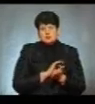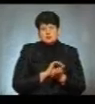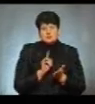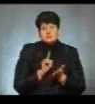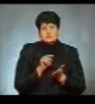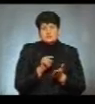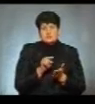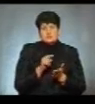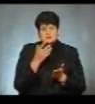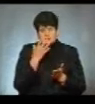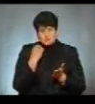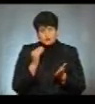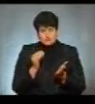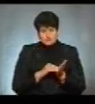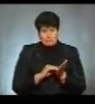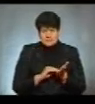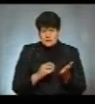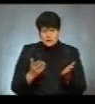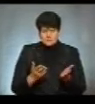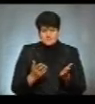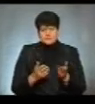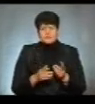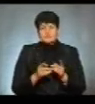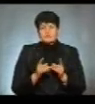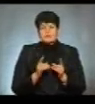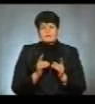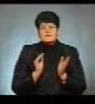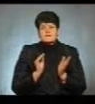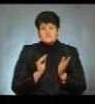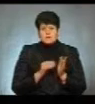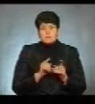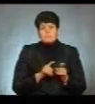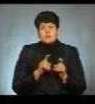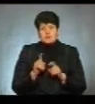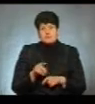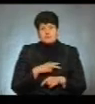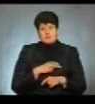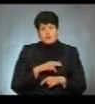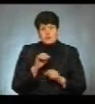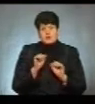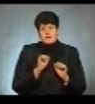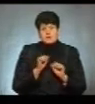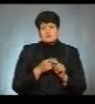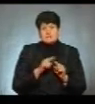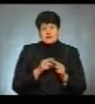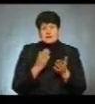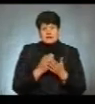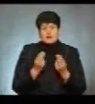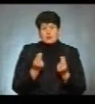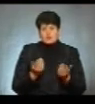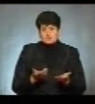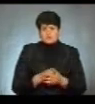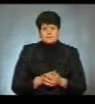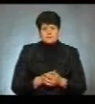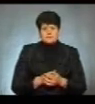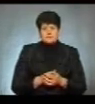там забудуть вписати. Виключно не переходить винагорода управителю, бо це є кошти. Якщо ми